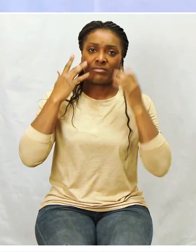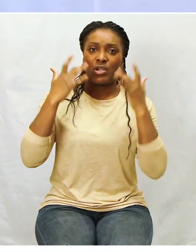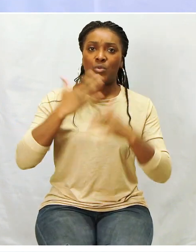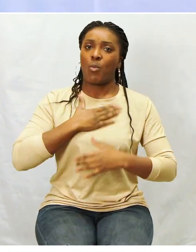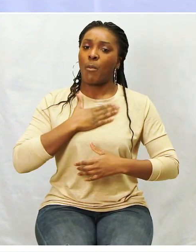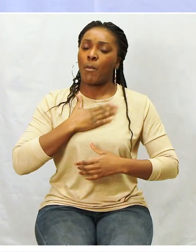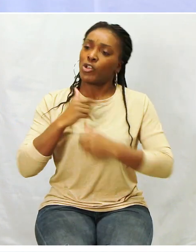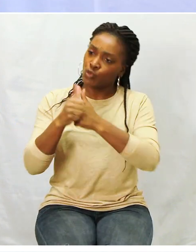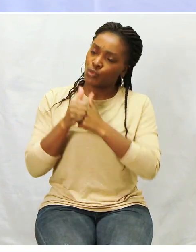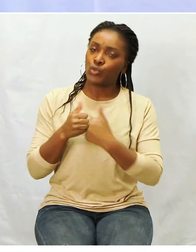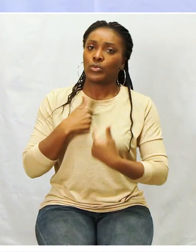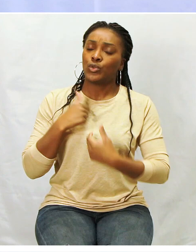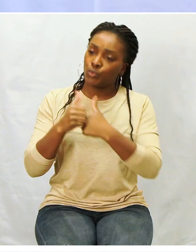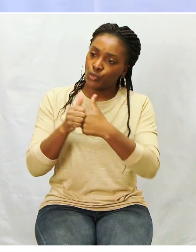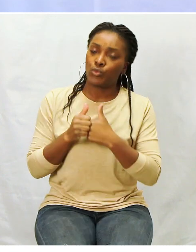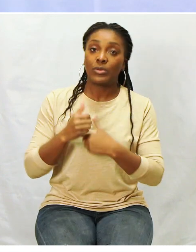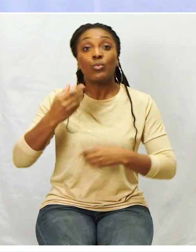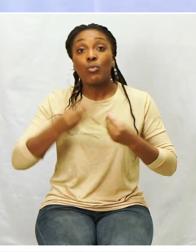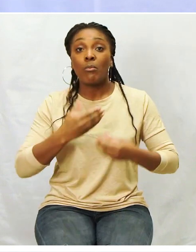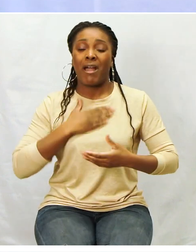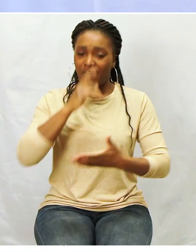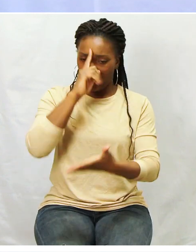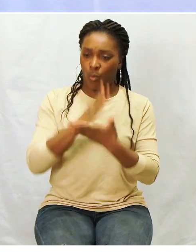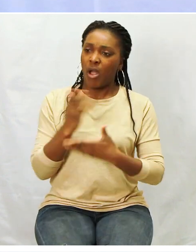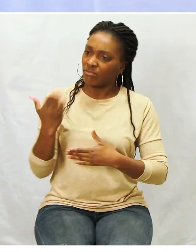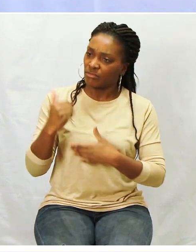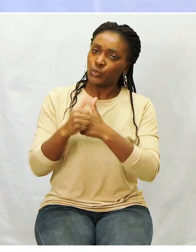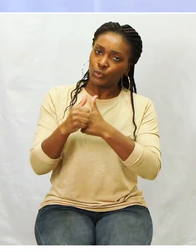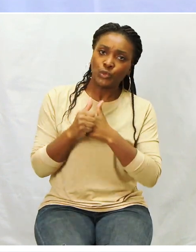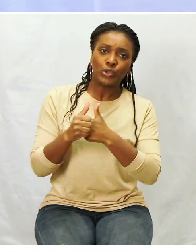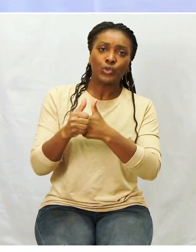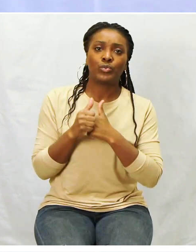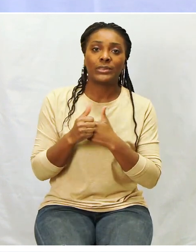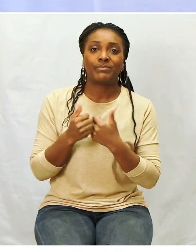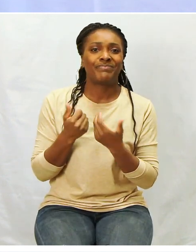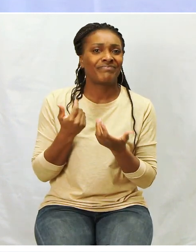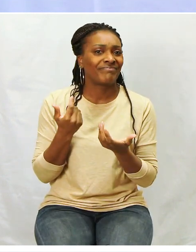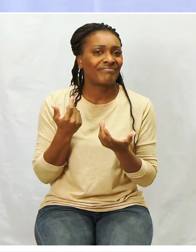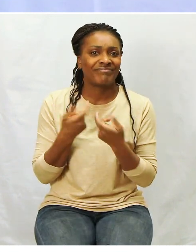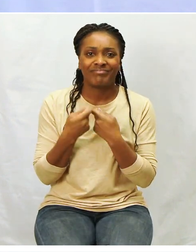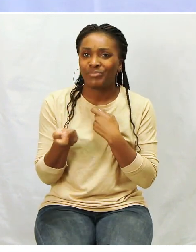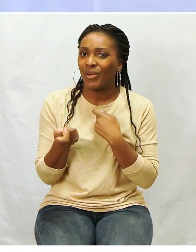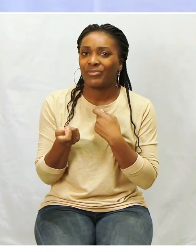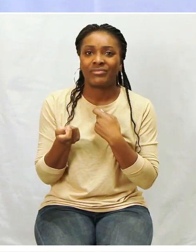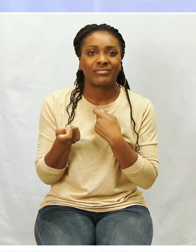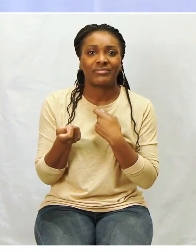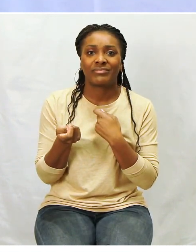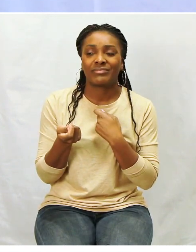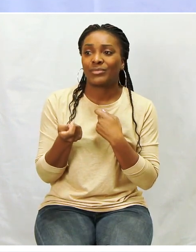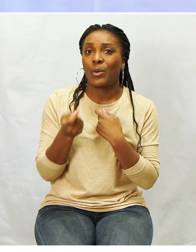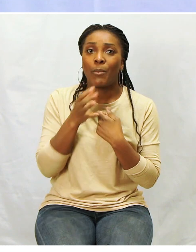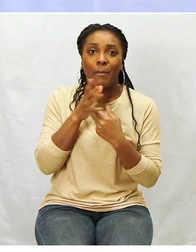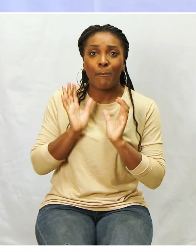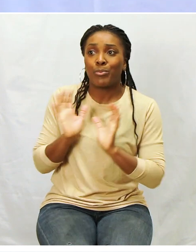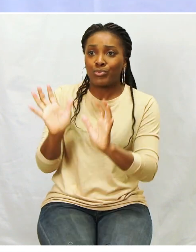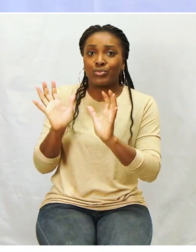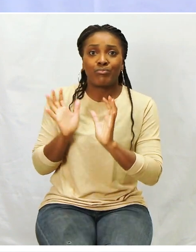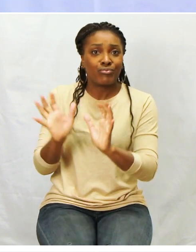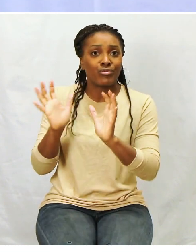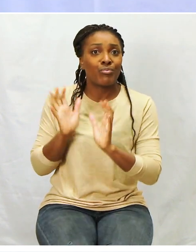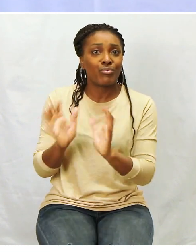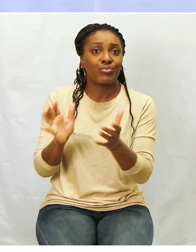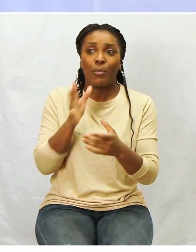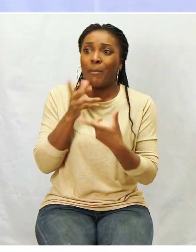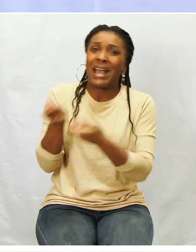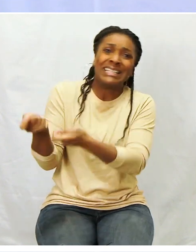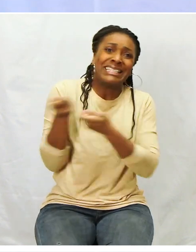expériences ou notre foi sur la personne, en essayant de la pousser parfois, ou en essayant de